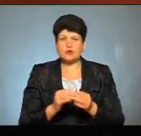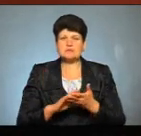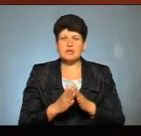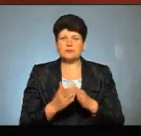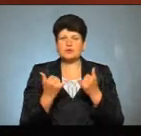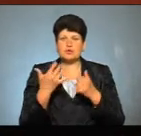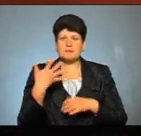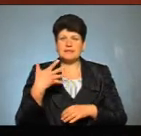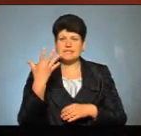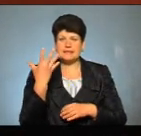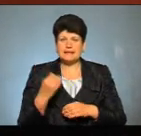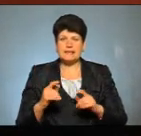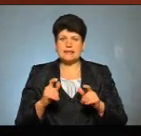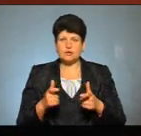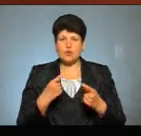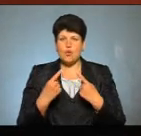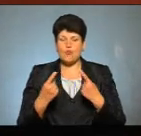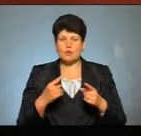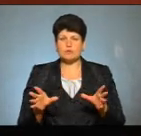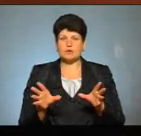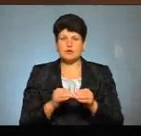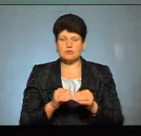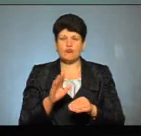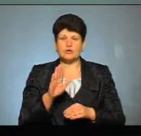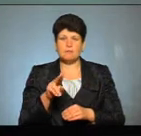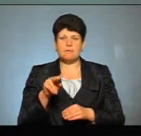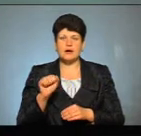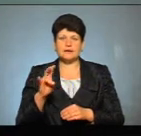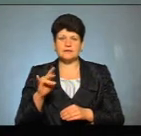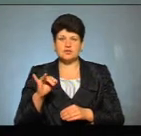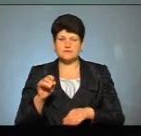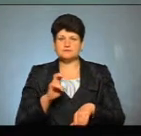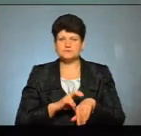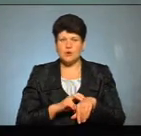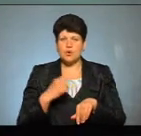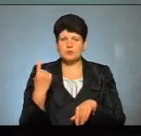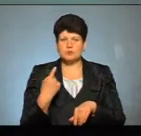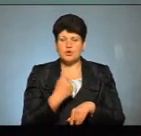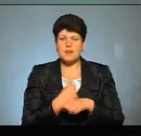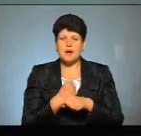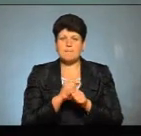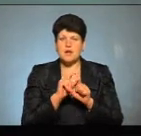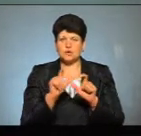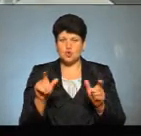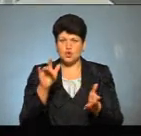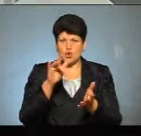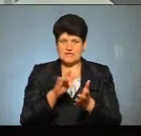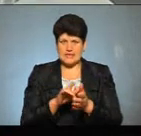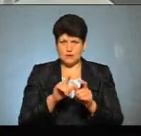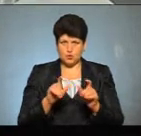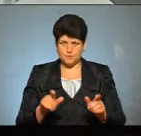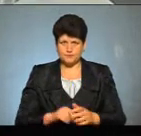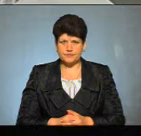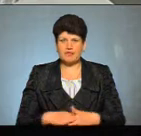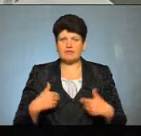на 50-й день карантину говоримо разом із Володимиром Паничевим, епідеміологом Тернопільського обласного лабораторного центру. Я вас